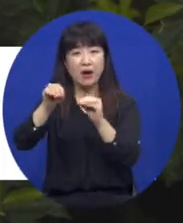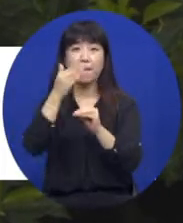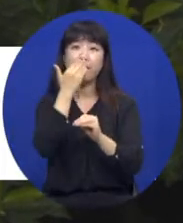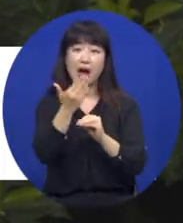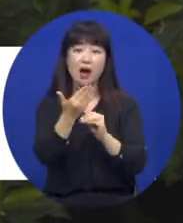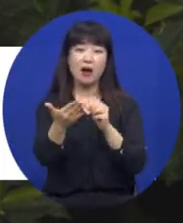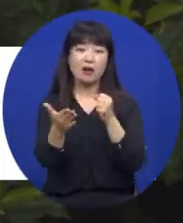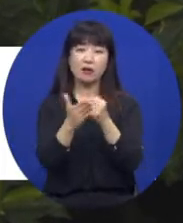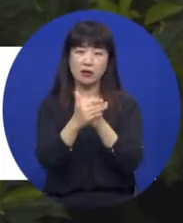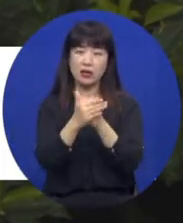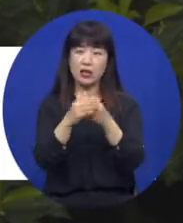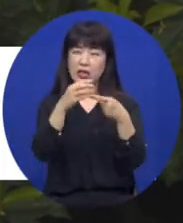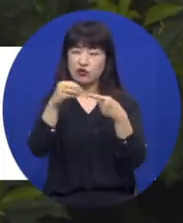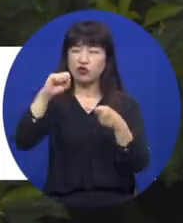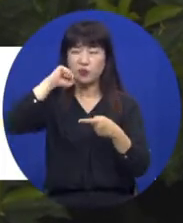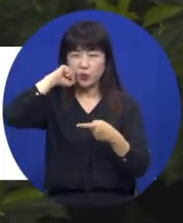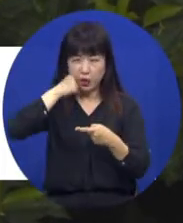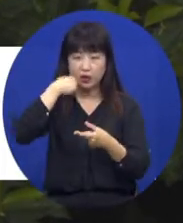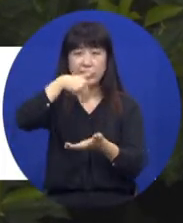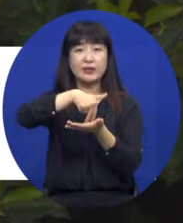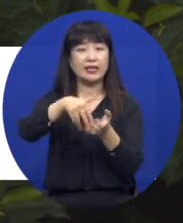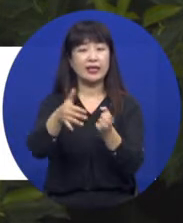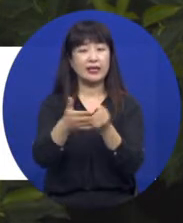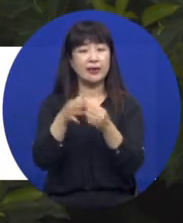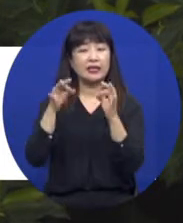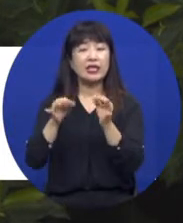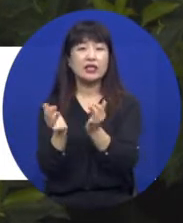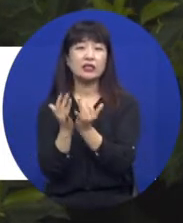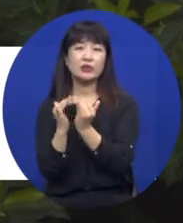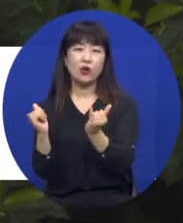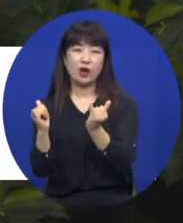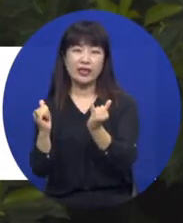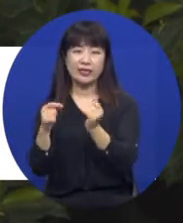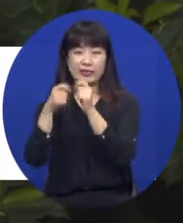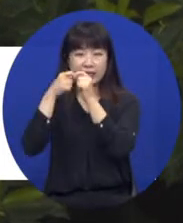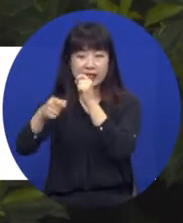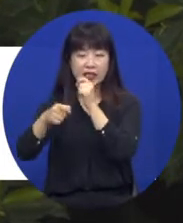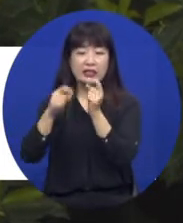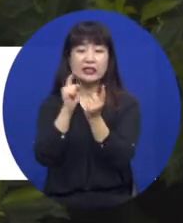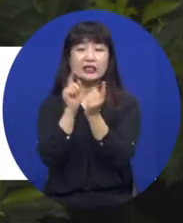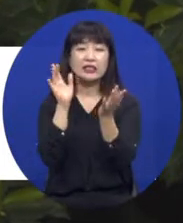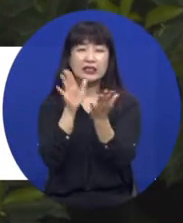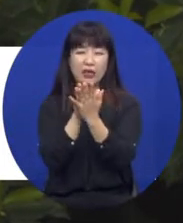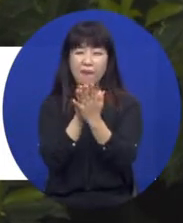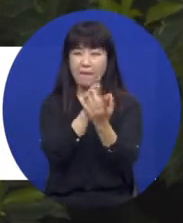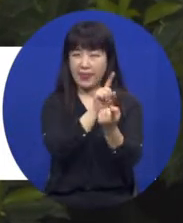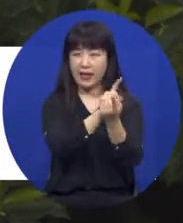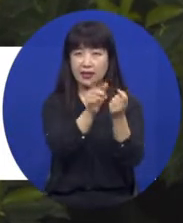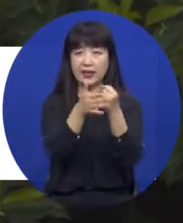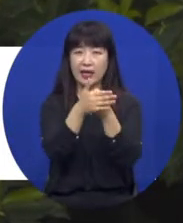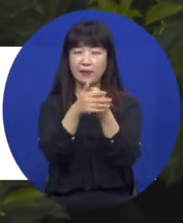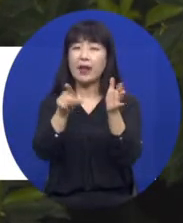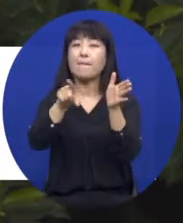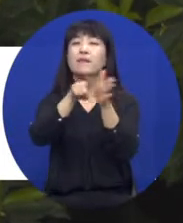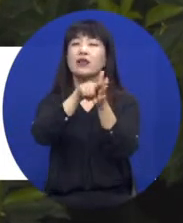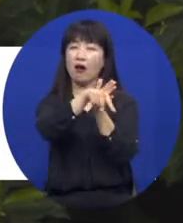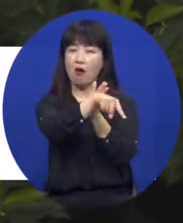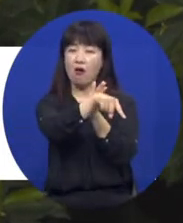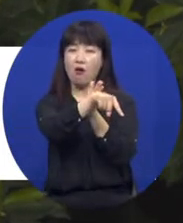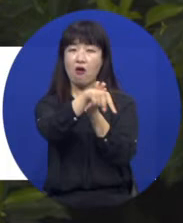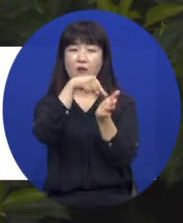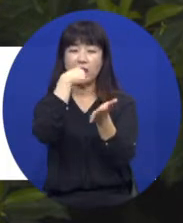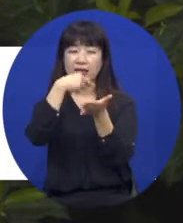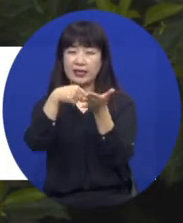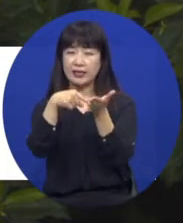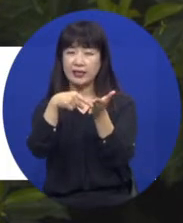때문에 인출한 어려움 있고요 또 은행 원 은 회원 학생 않은 경우 직접 은행 원을 만나기 때문에 신라는 부분이 있어서 점점